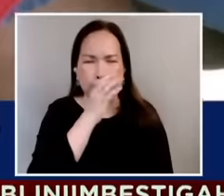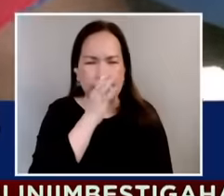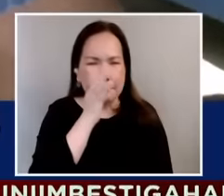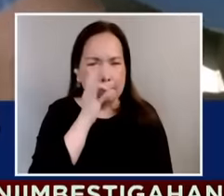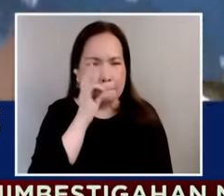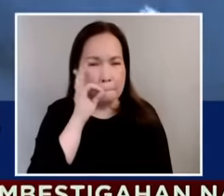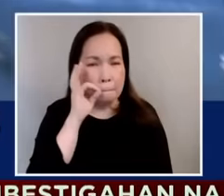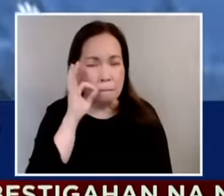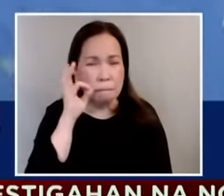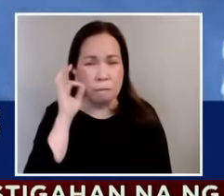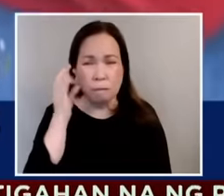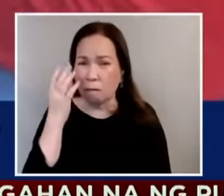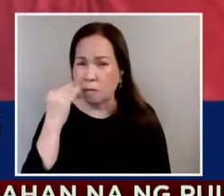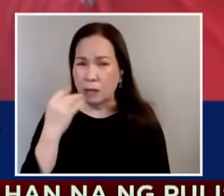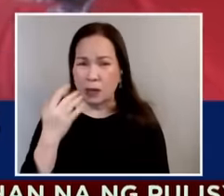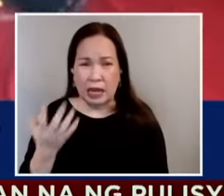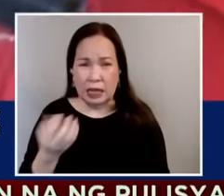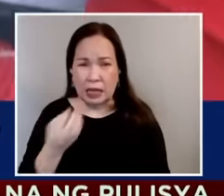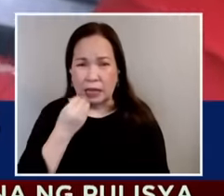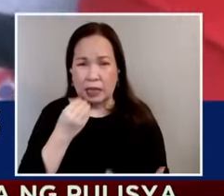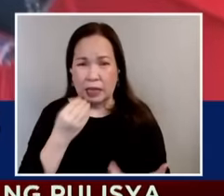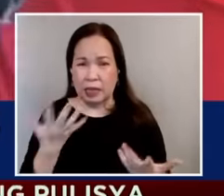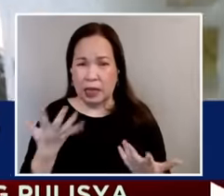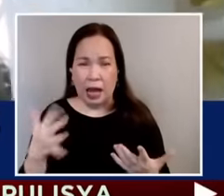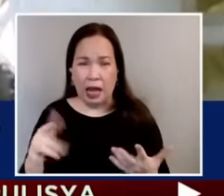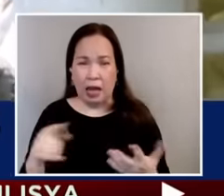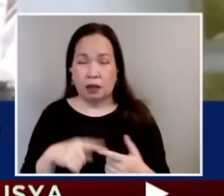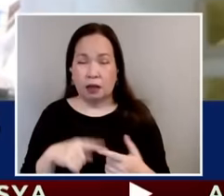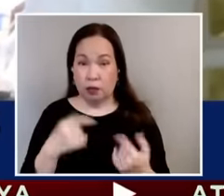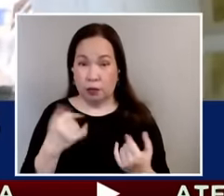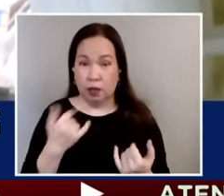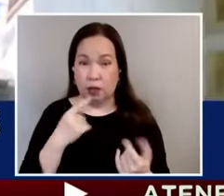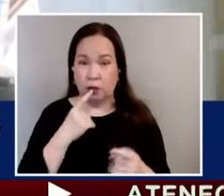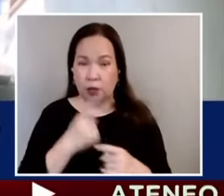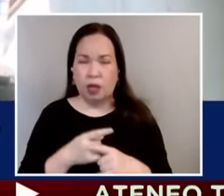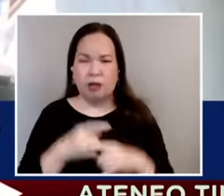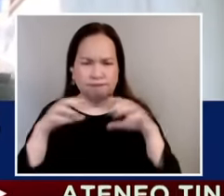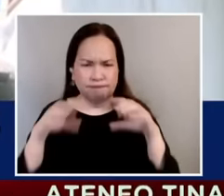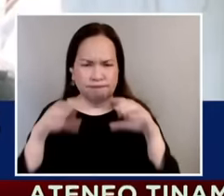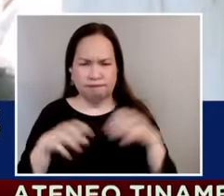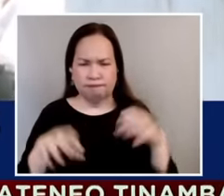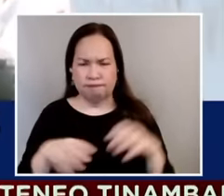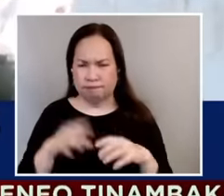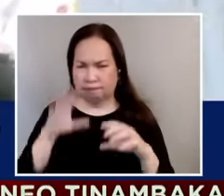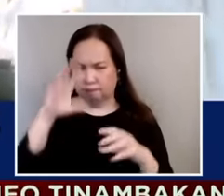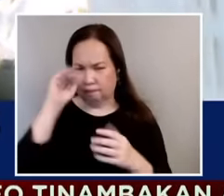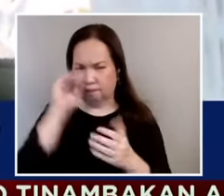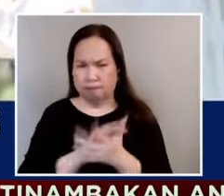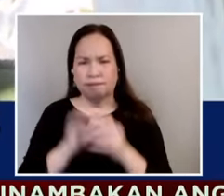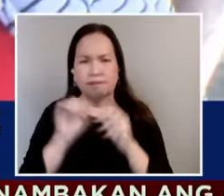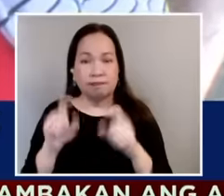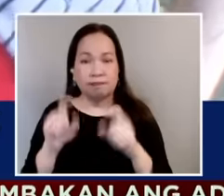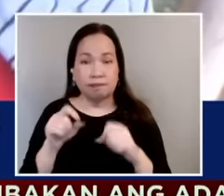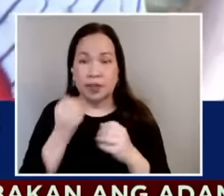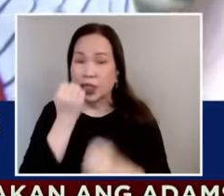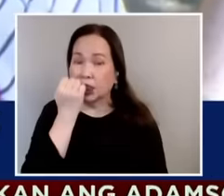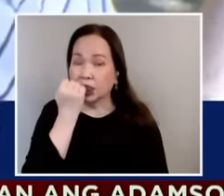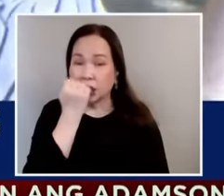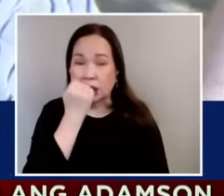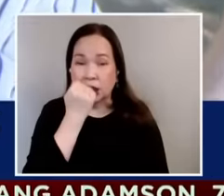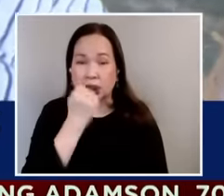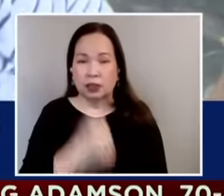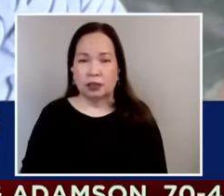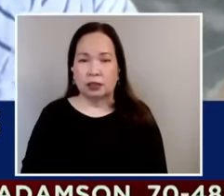ito. Kaya ngayon, todo kayod sila ng kanyang mister sa paglalako ng mais, wag lang nila itong muling maranasan, lalo